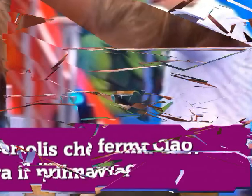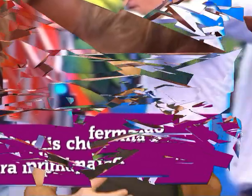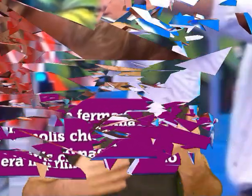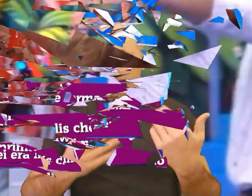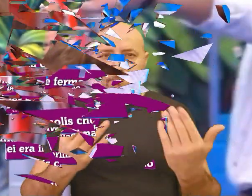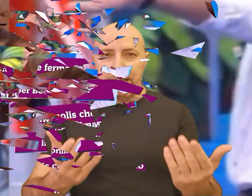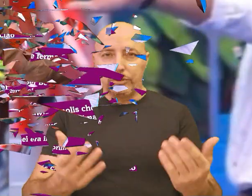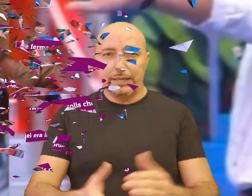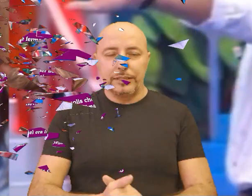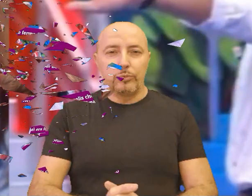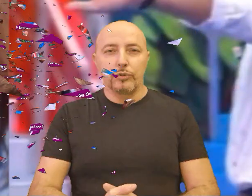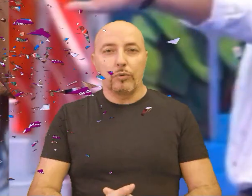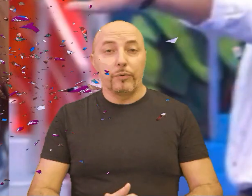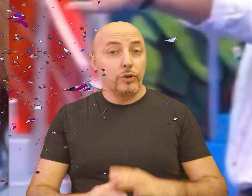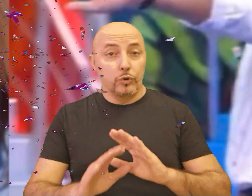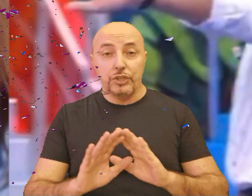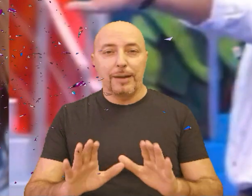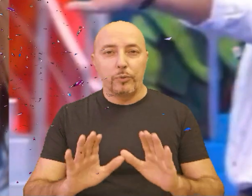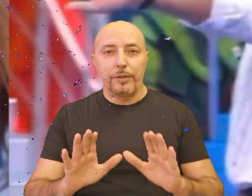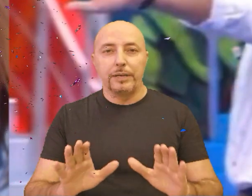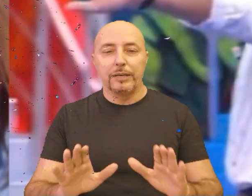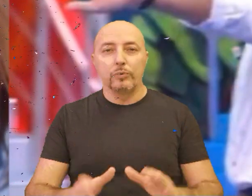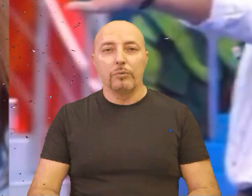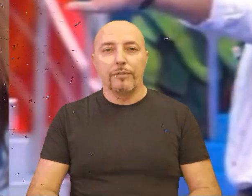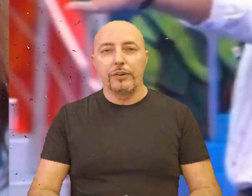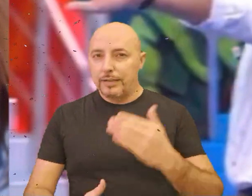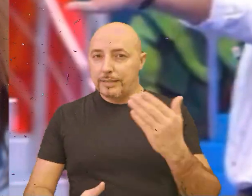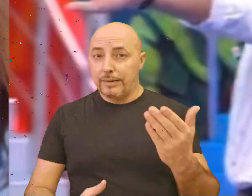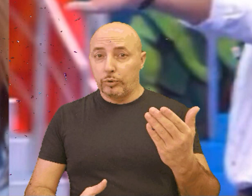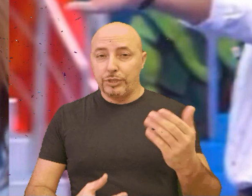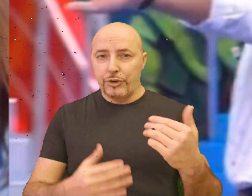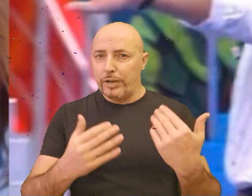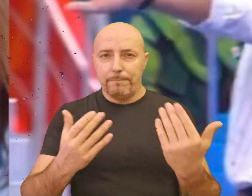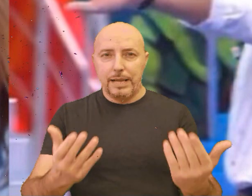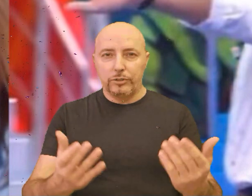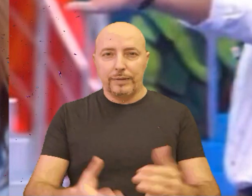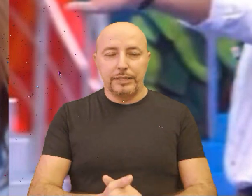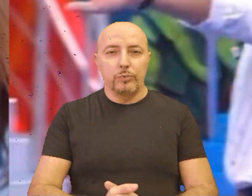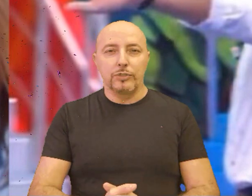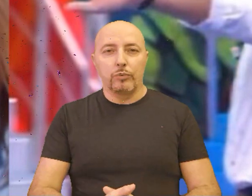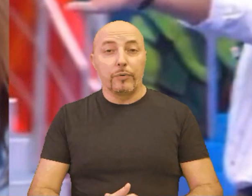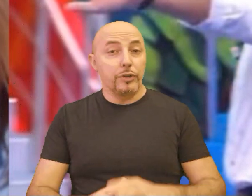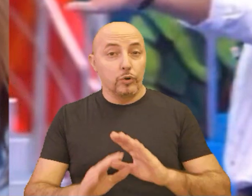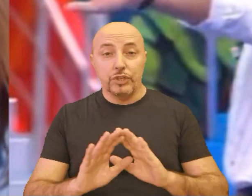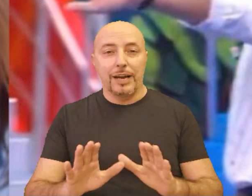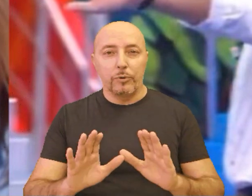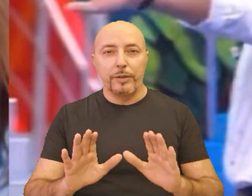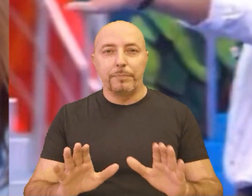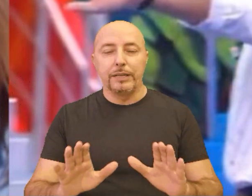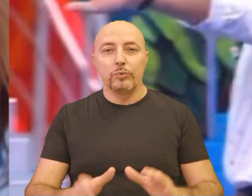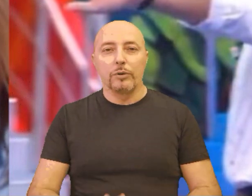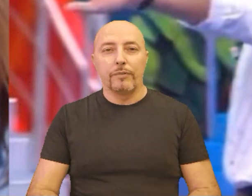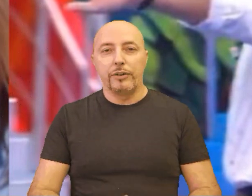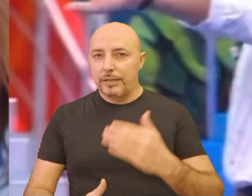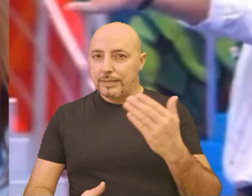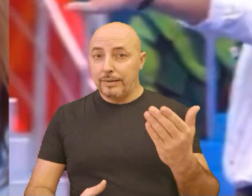Ciao Darwin lacrime e momenti di commozione ieri 23 febbraio 2024 per l'ultima puntata della storica trasmissione